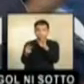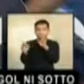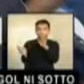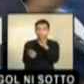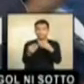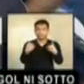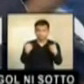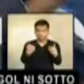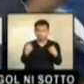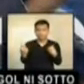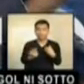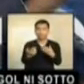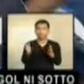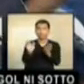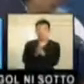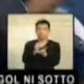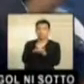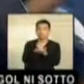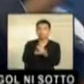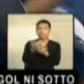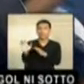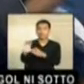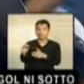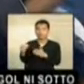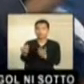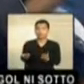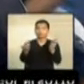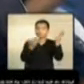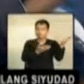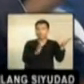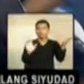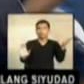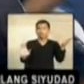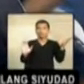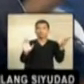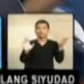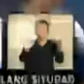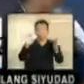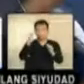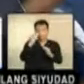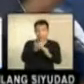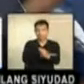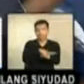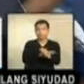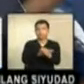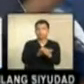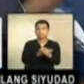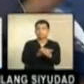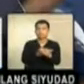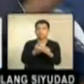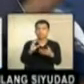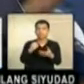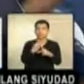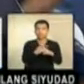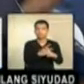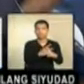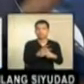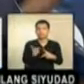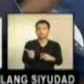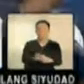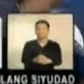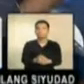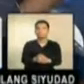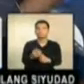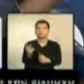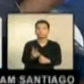edad, at yun nga po, sila'y sumusurrender, sinusurrender ka ng mga anak, para at the same time, maproteksyon na namin ang kapakanan